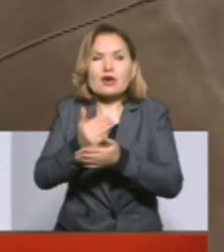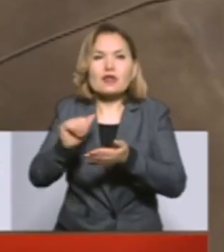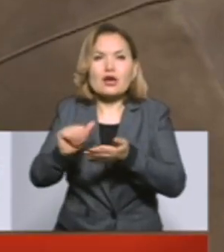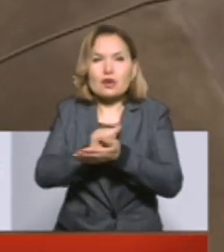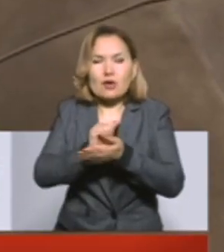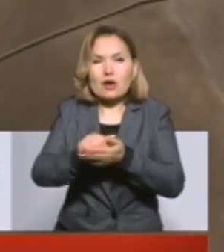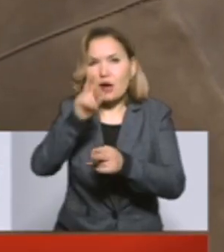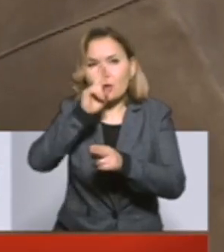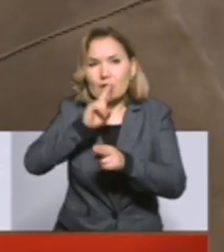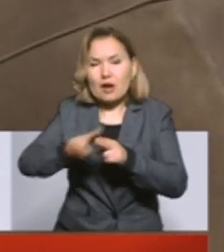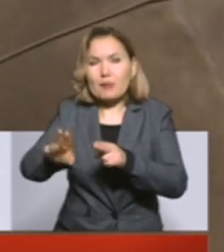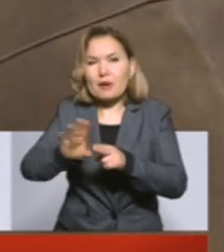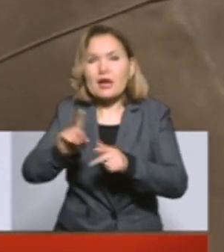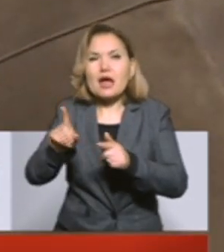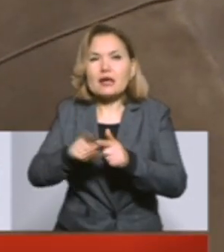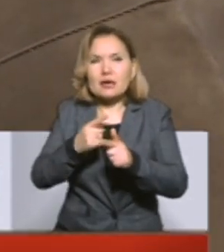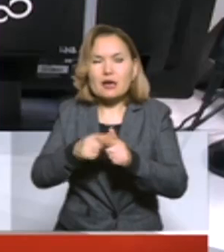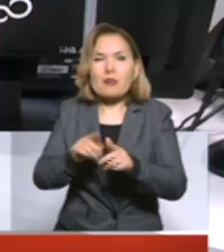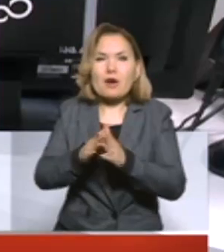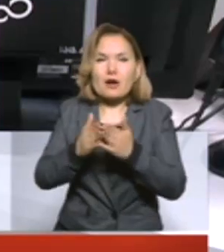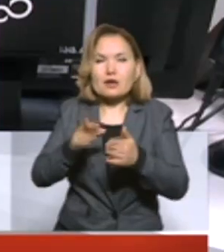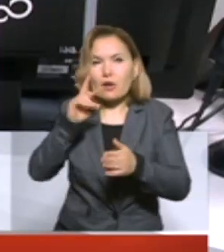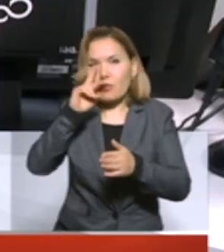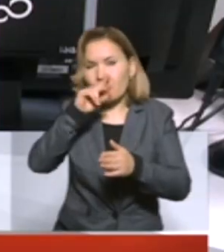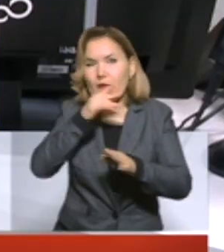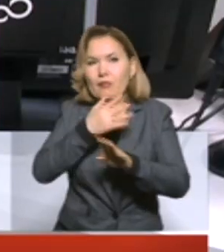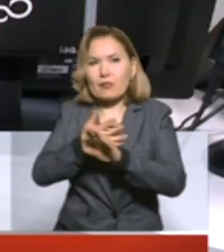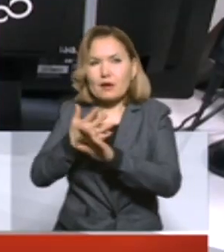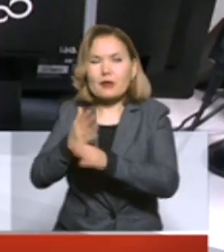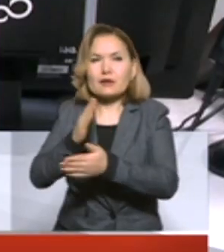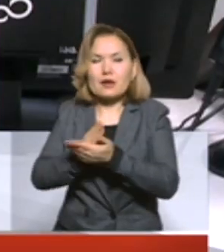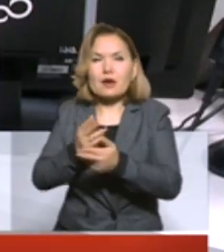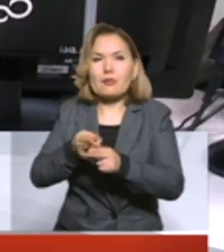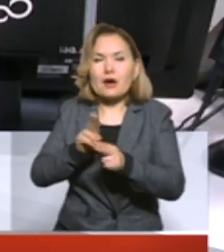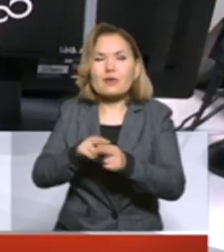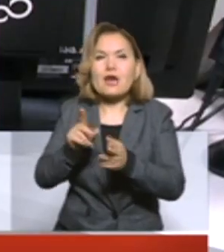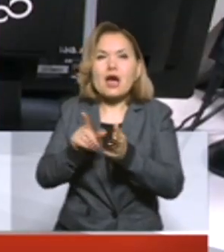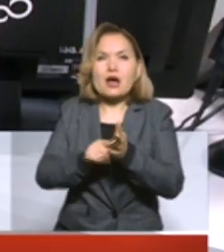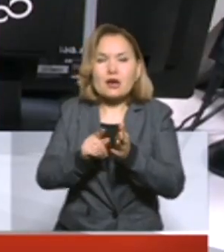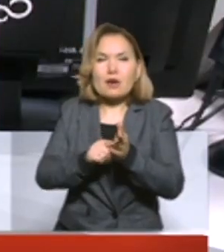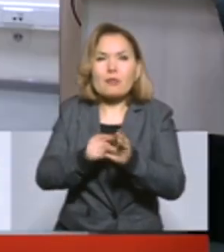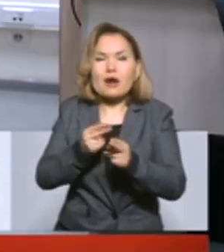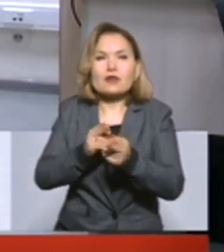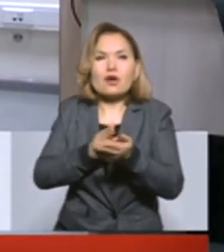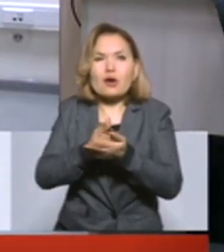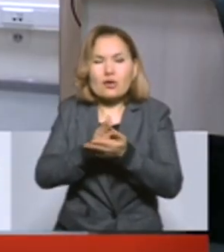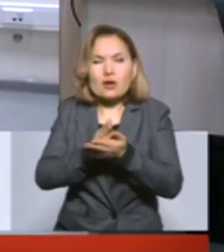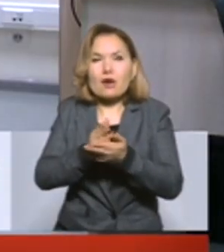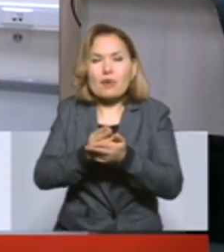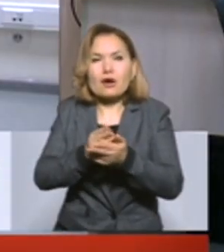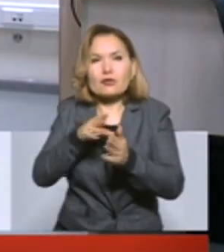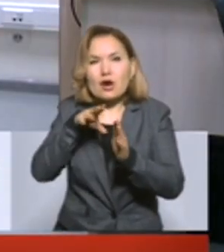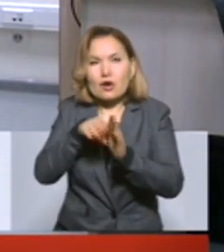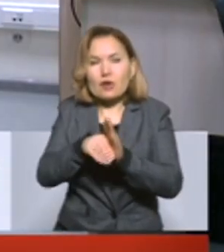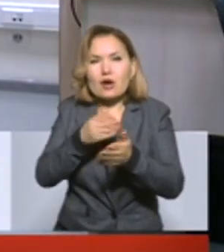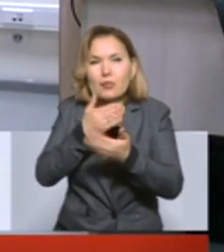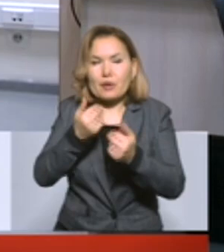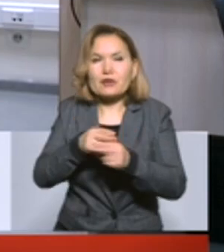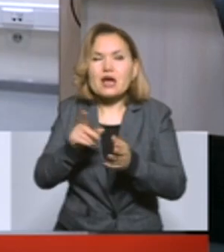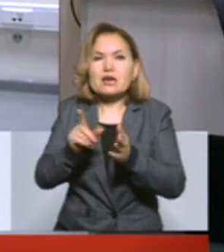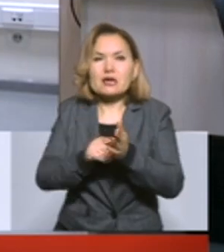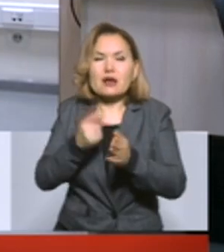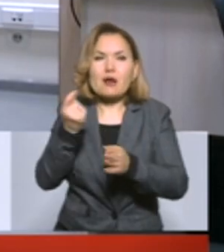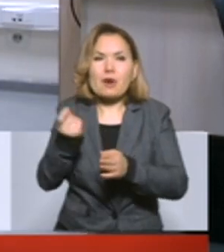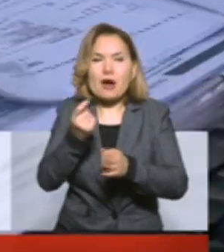құжаттары жоғалған, немесе кітапшаларында қателіктер бар. Сондықтан еңбек өтілдері дұрыс көрсетілмейді. Сәйкесінше, зейнетақы да